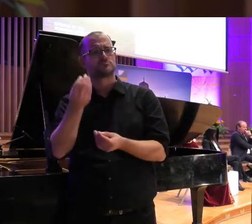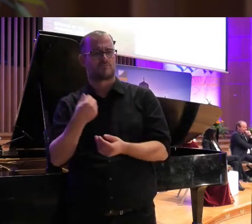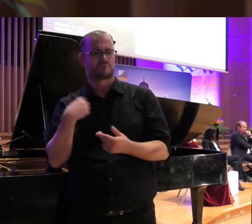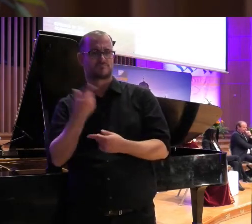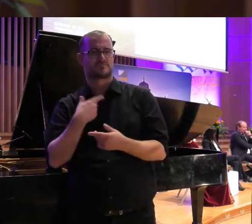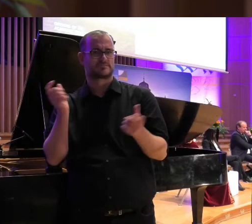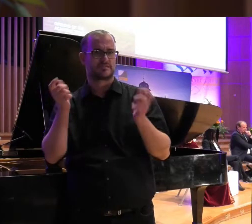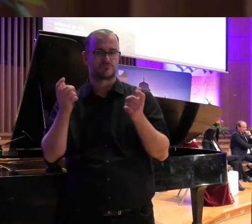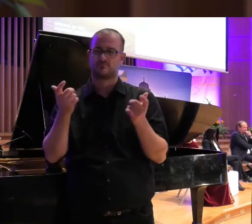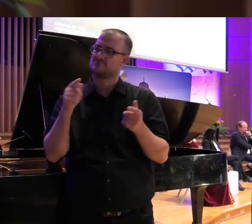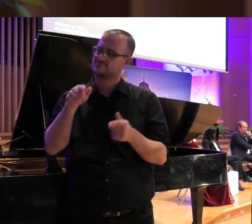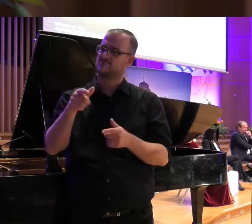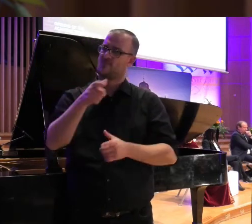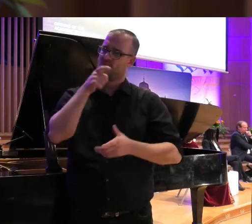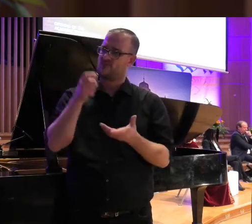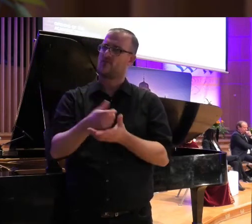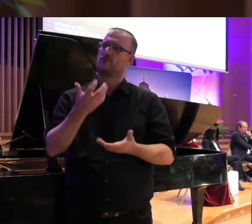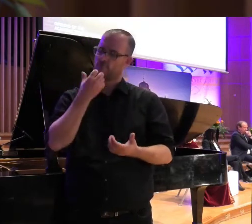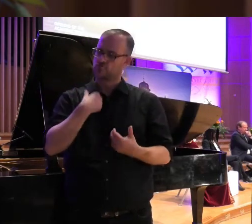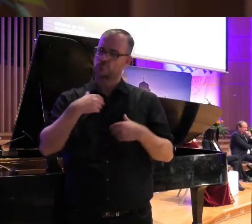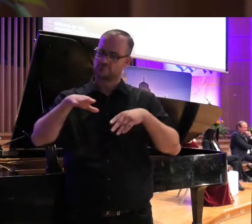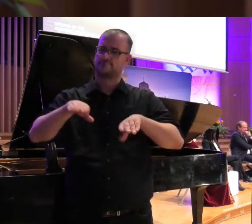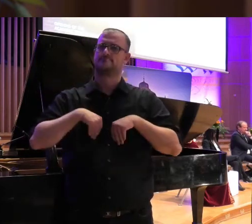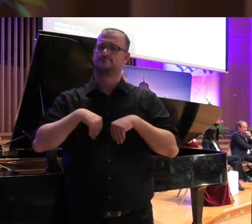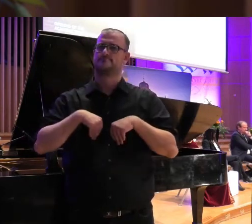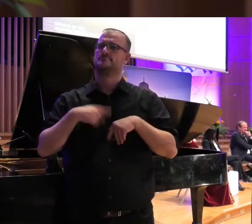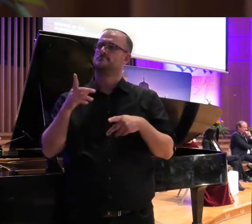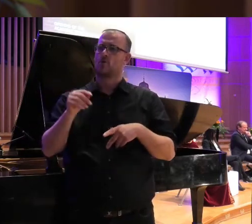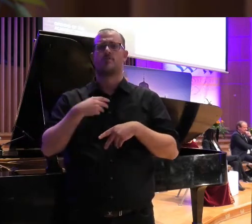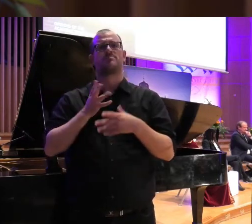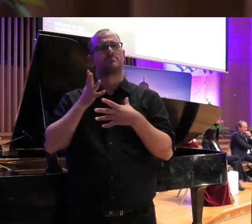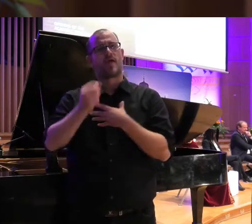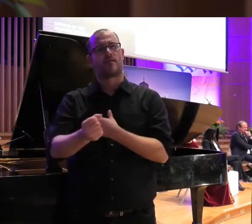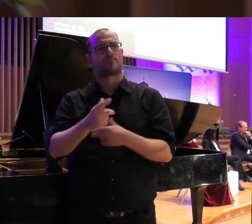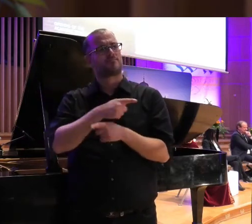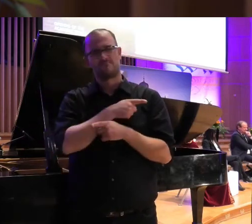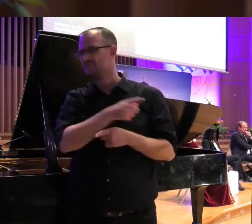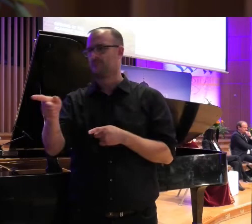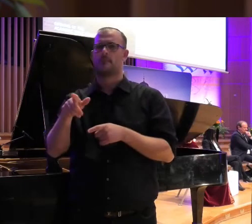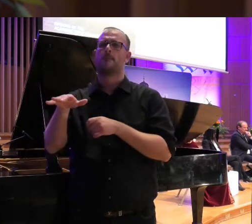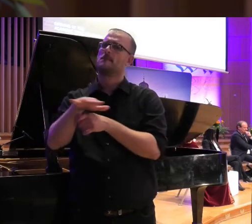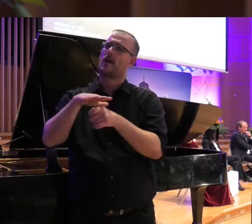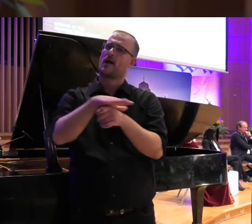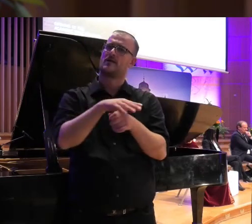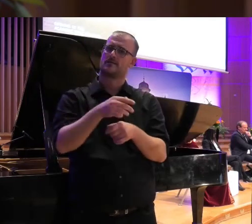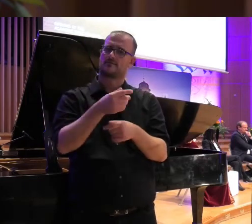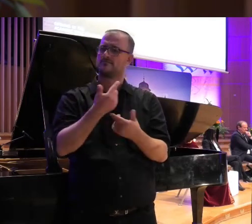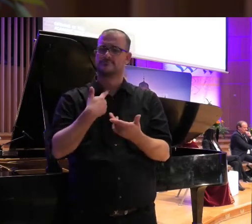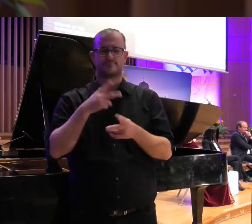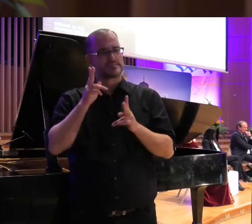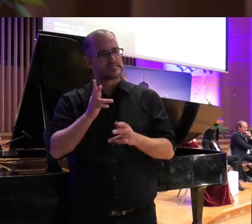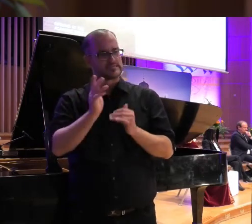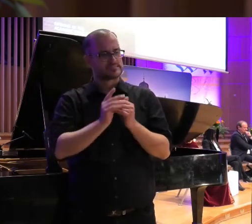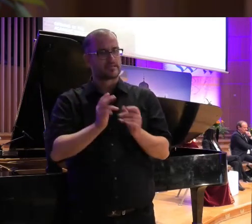Und wir möchten dieser Verantwortung gern Rechnung tragen, indem wir Nachhaltigkeit wirklich in allen Bereichen der Universität ganz